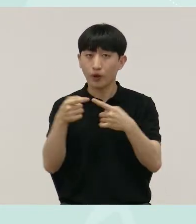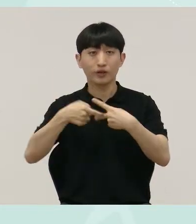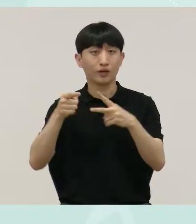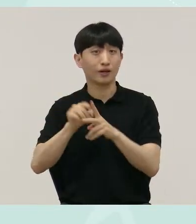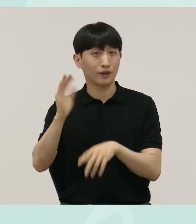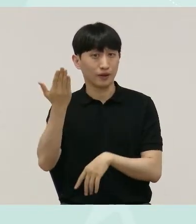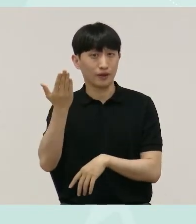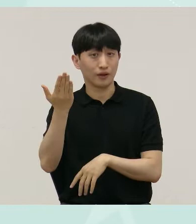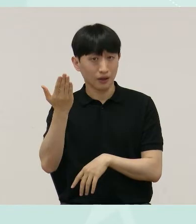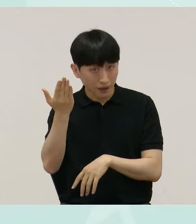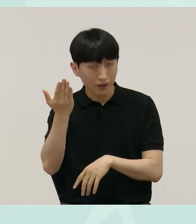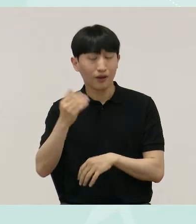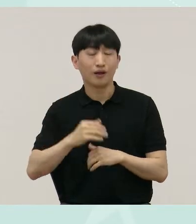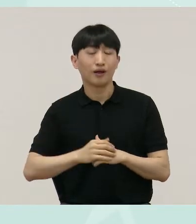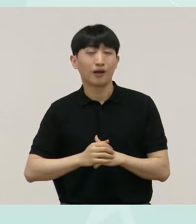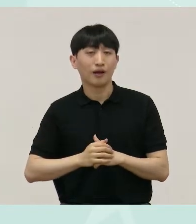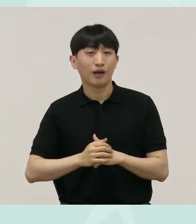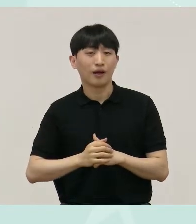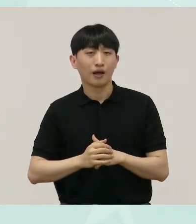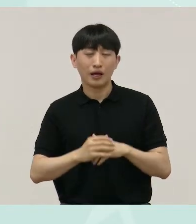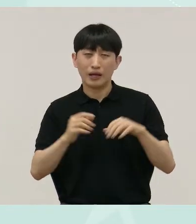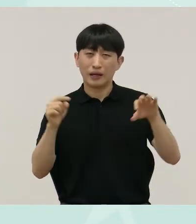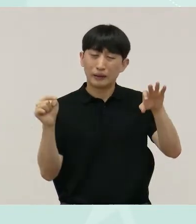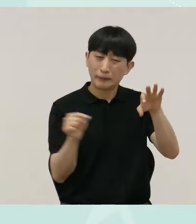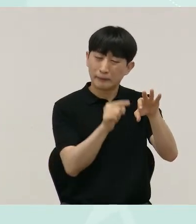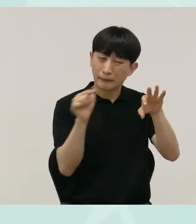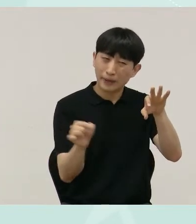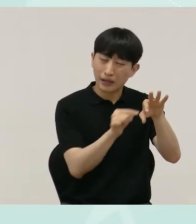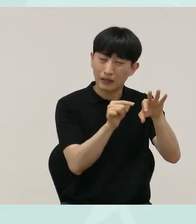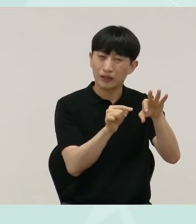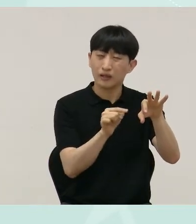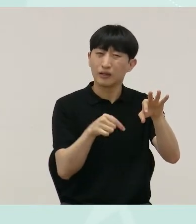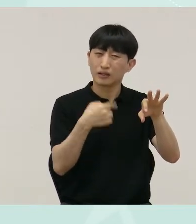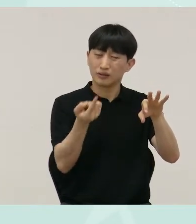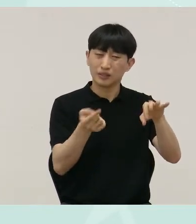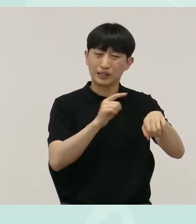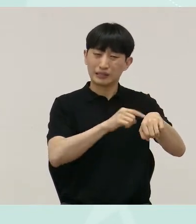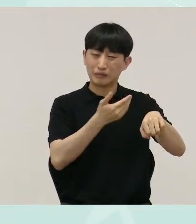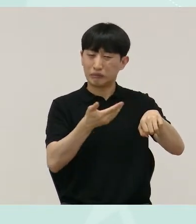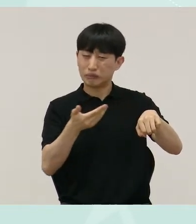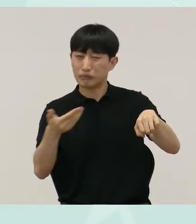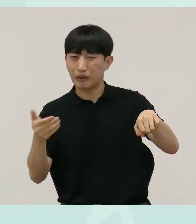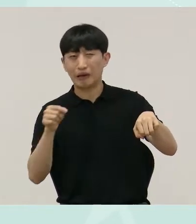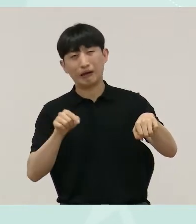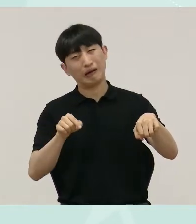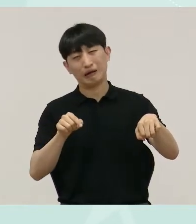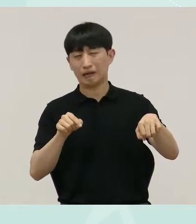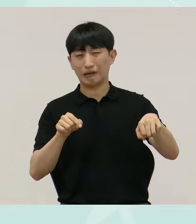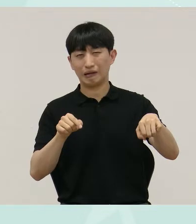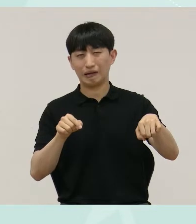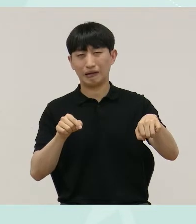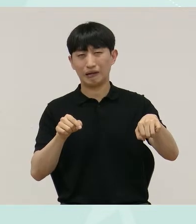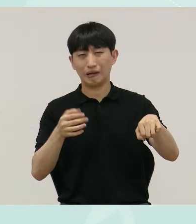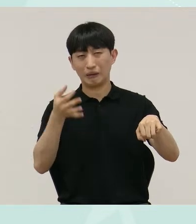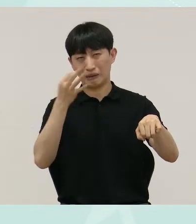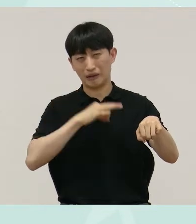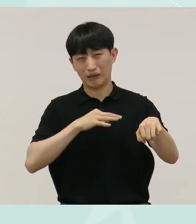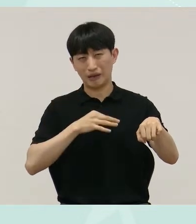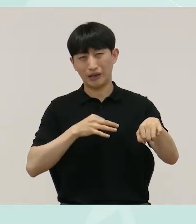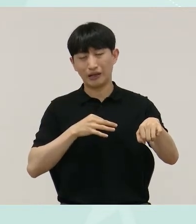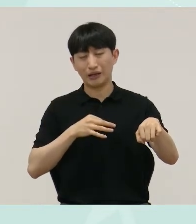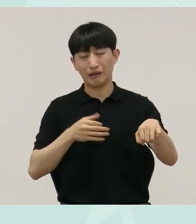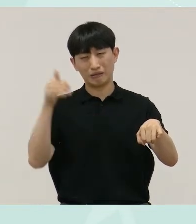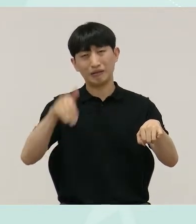역시 오래지 않아서 전극을 제거해야 되는 안타까운 네, 그러다가 이제 사실상 오늘날의